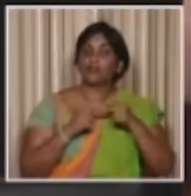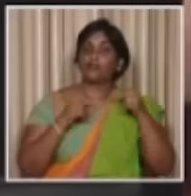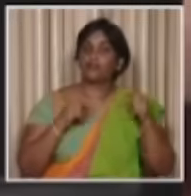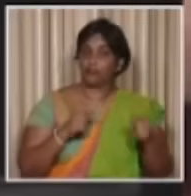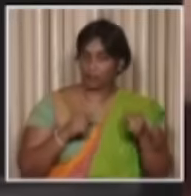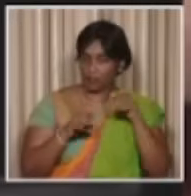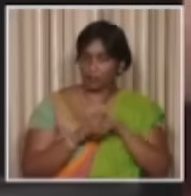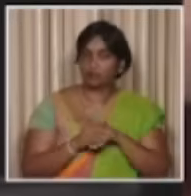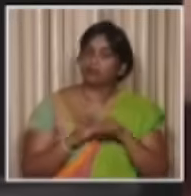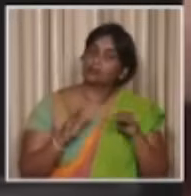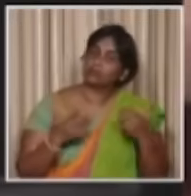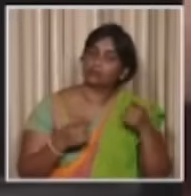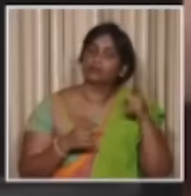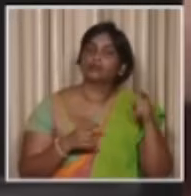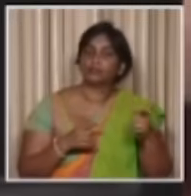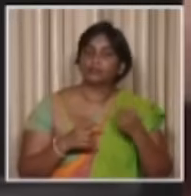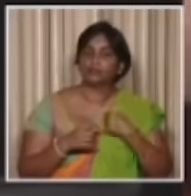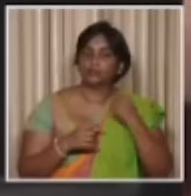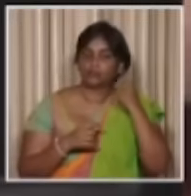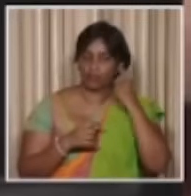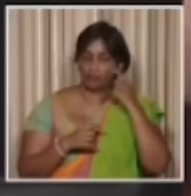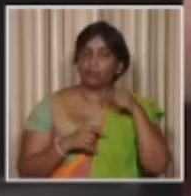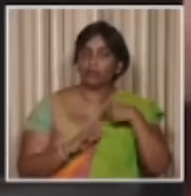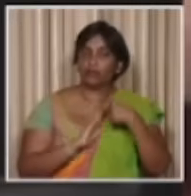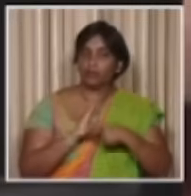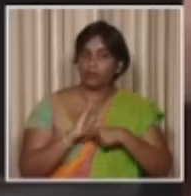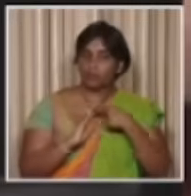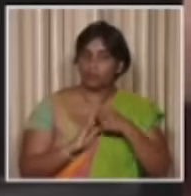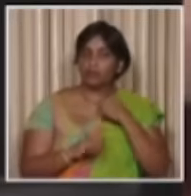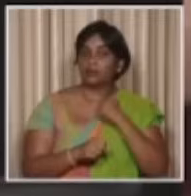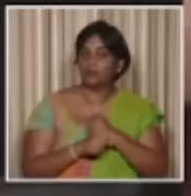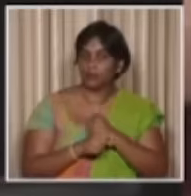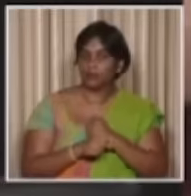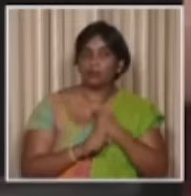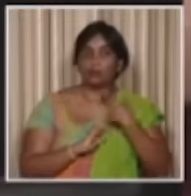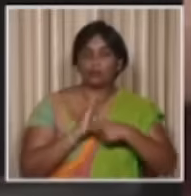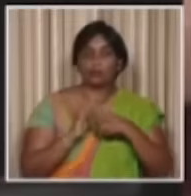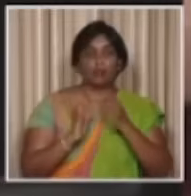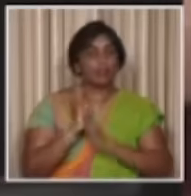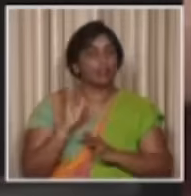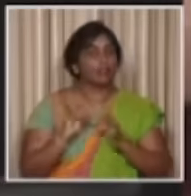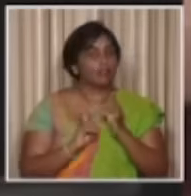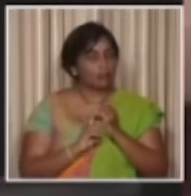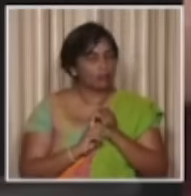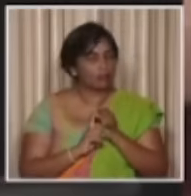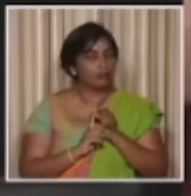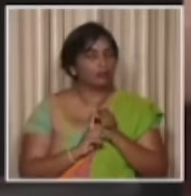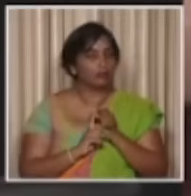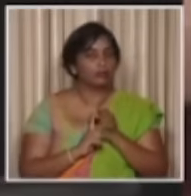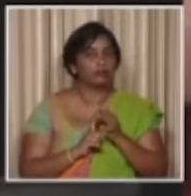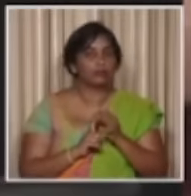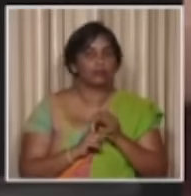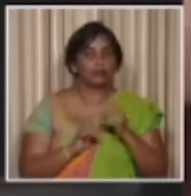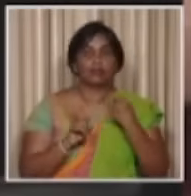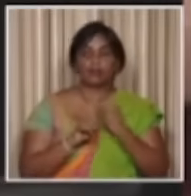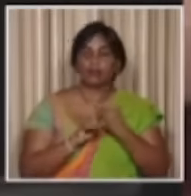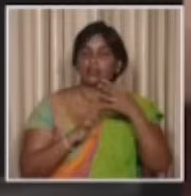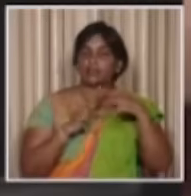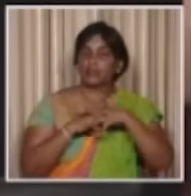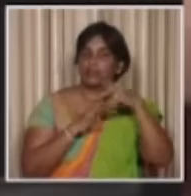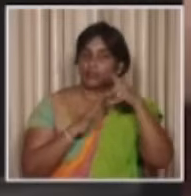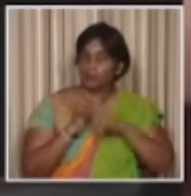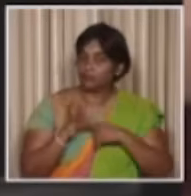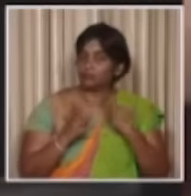විපක්ෂයේ ඉන්නේ. එහෙම නැත්නම් අපි දන්නවා මේ රට කරන රජය රට කරන ඇමතිවරු මේ කාන්තින විජේසේකර